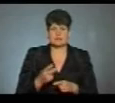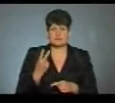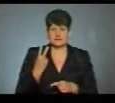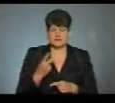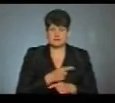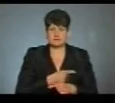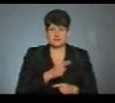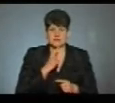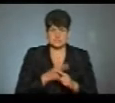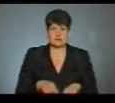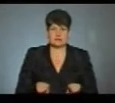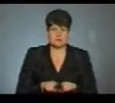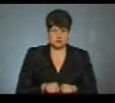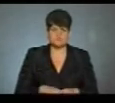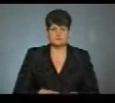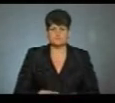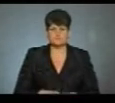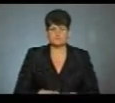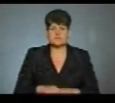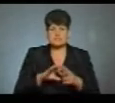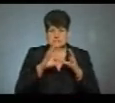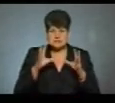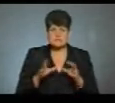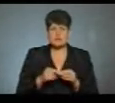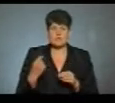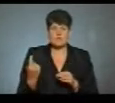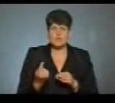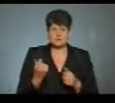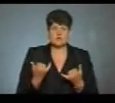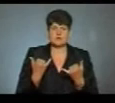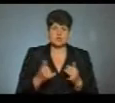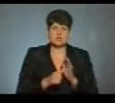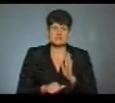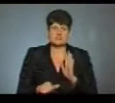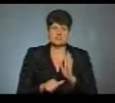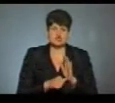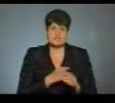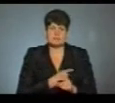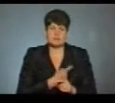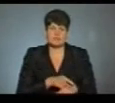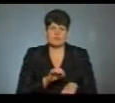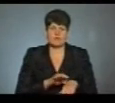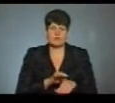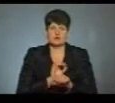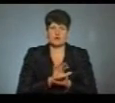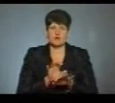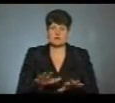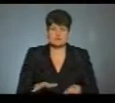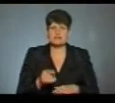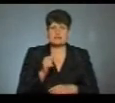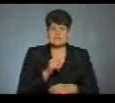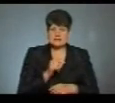медсестри теж. Загалом в області на сьогодні 66 медиків хворі на коронавірус. З них